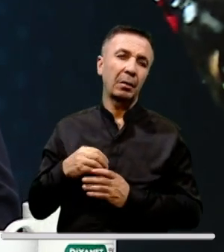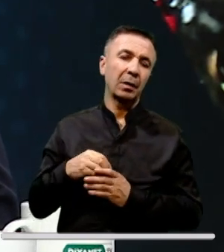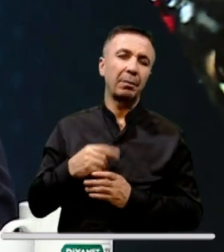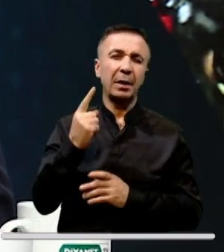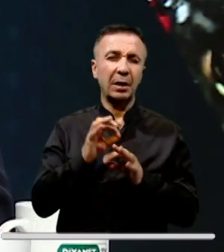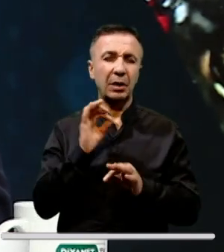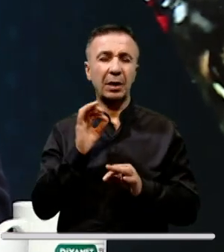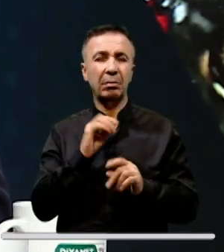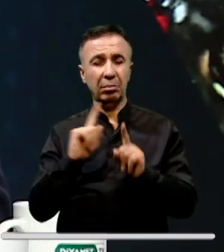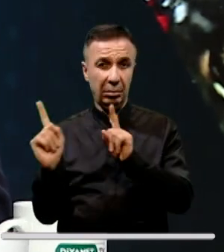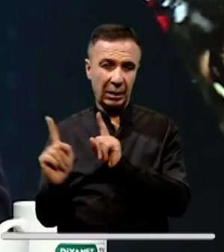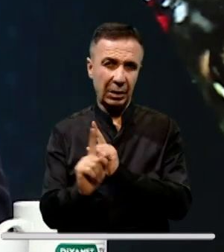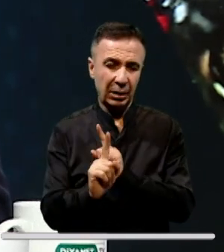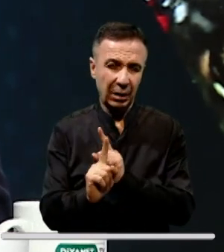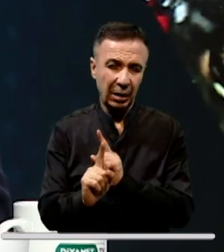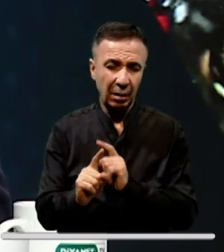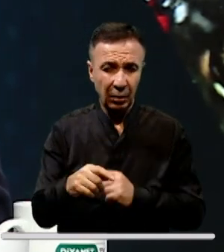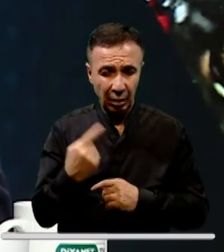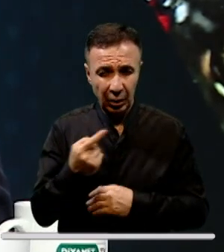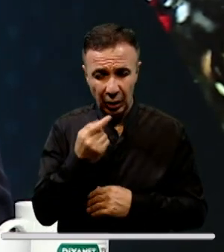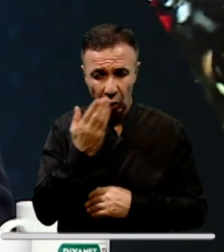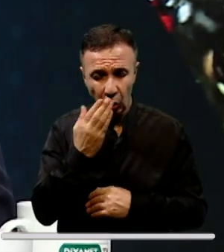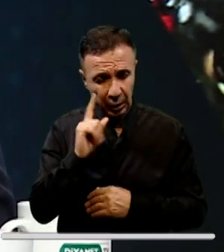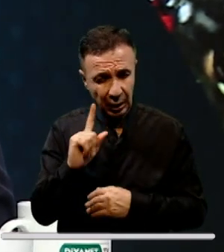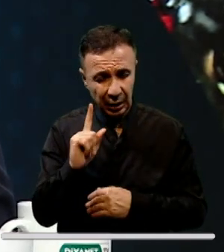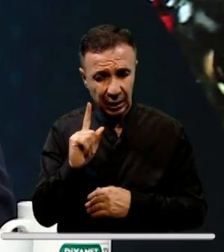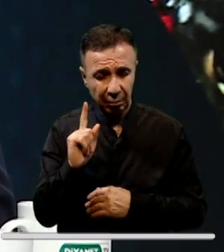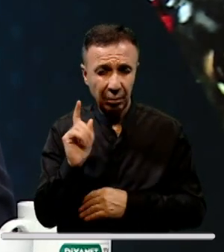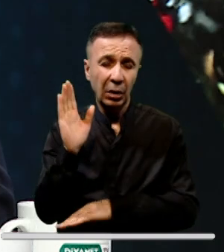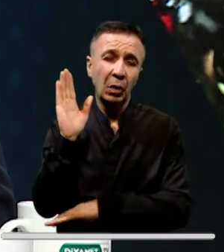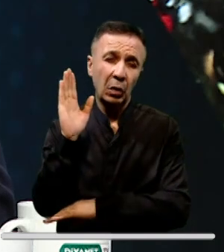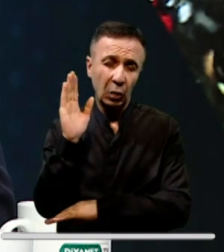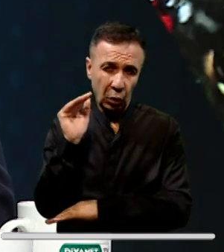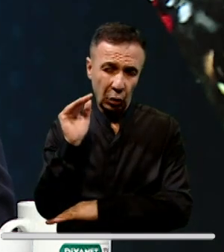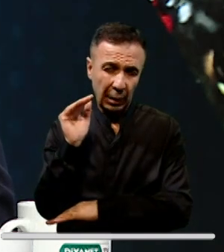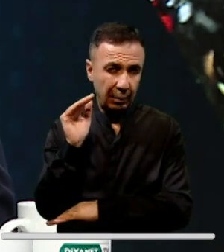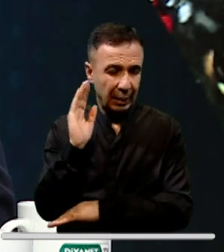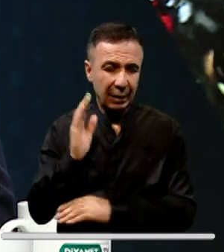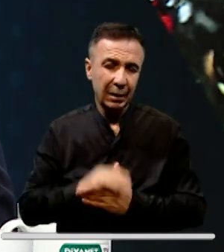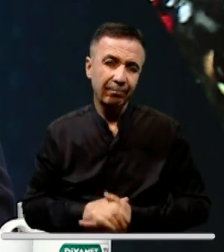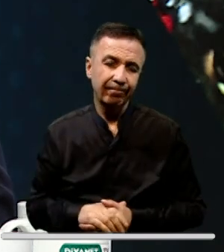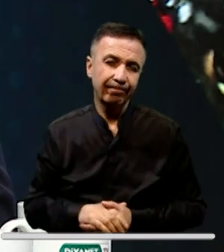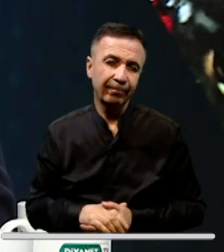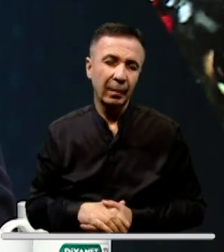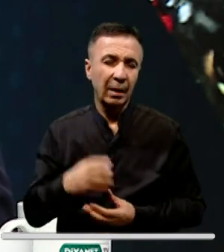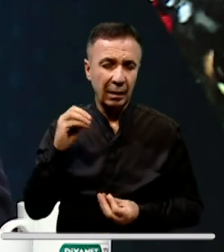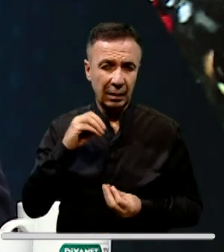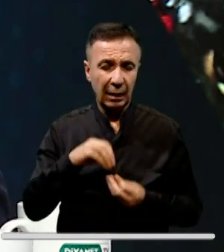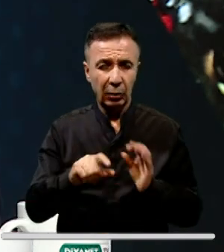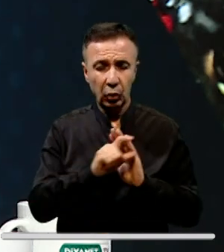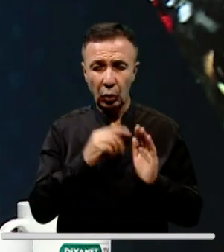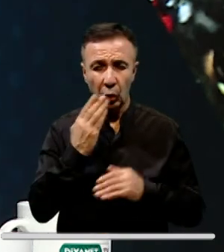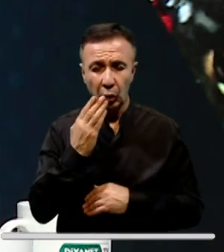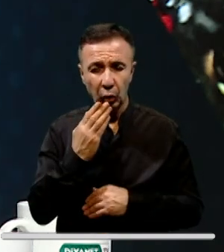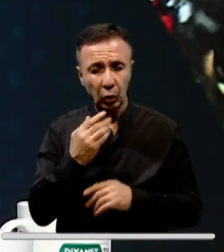geçti bu bir şeyler okumalı mı yoksa direkt rükuya M gidilecek Burası da çok karıştırılıyor ya da diyor ki mesela zammı suru olarak okuduğu yeri Ben